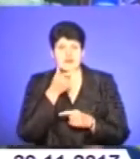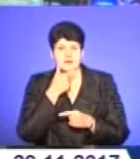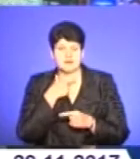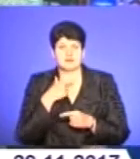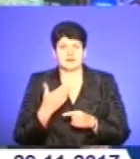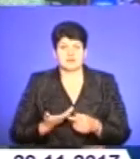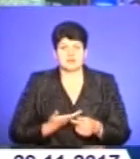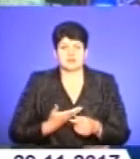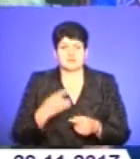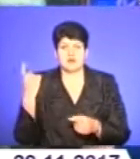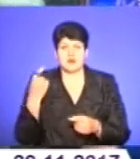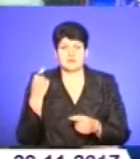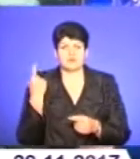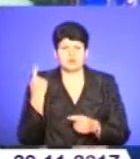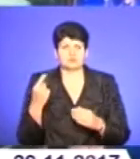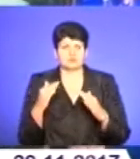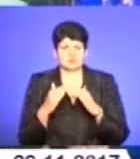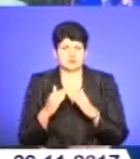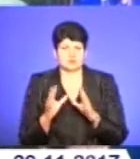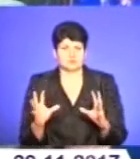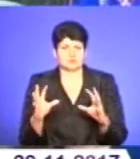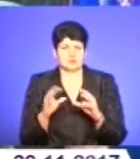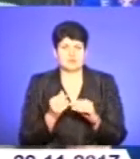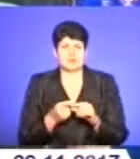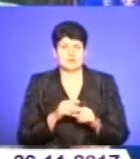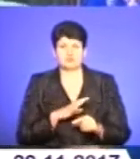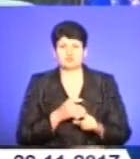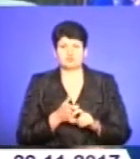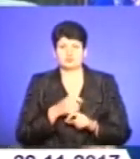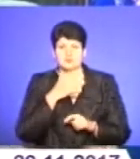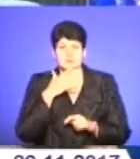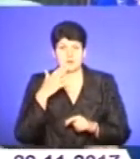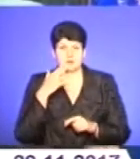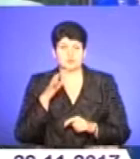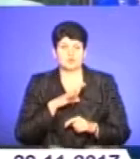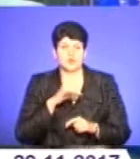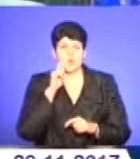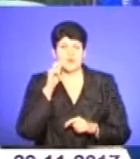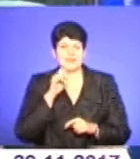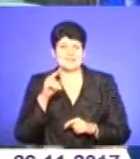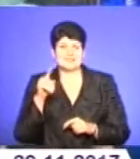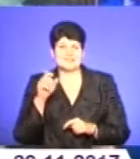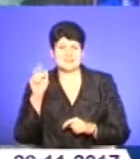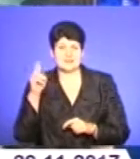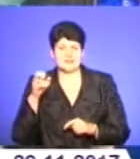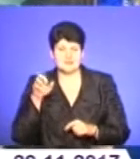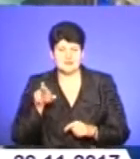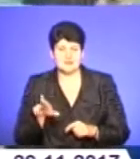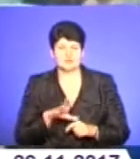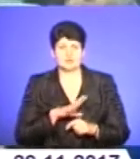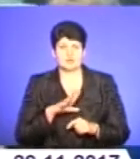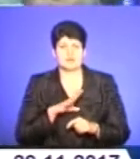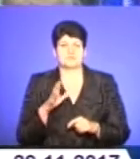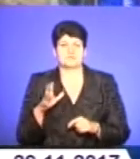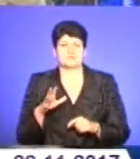одному письменницькій, розумієте, там то було дуже багато, бо була українізація, це українська спілка